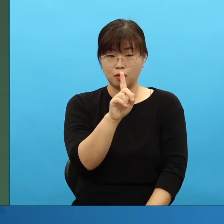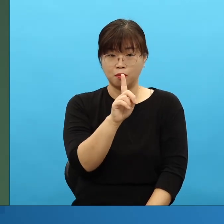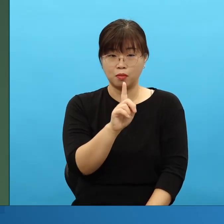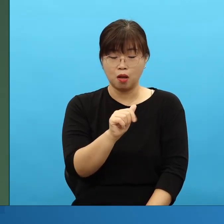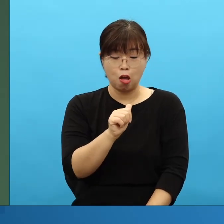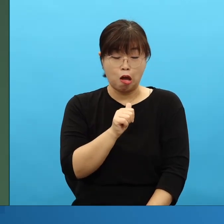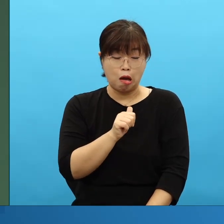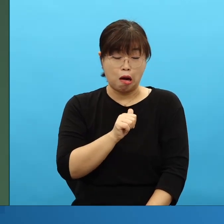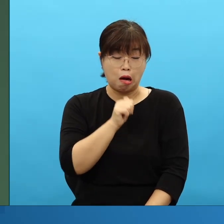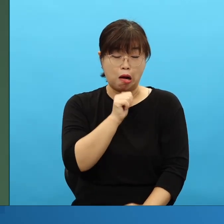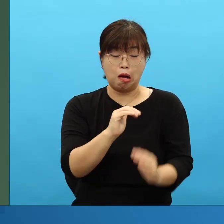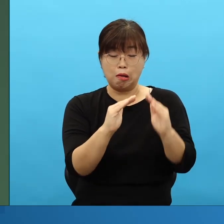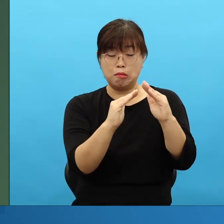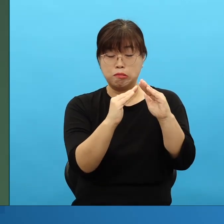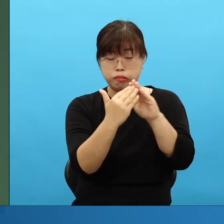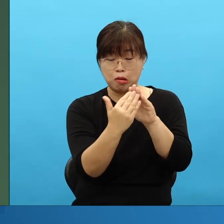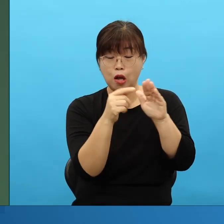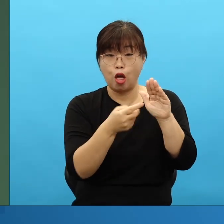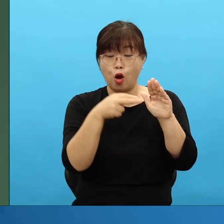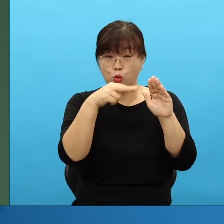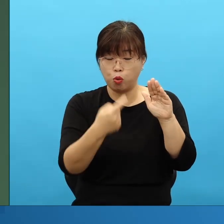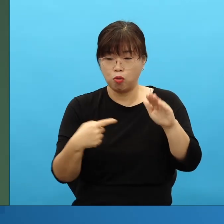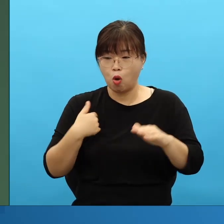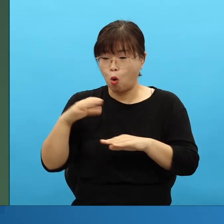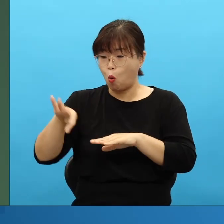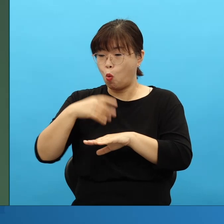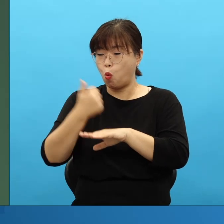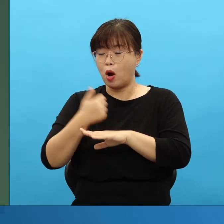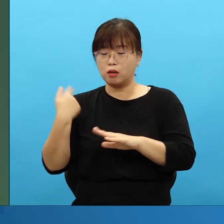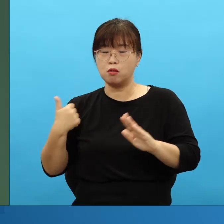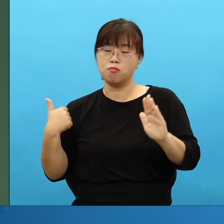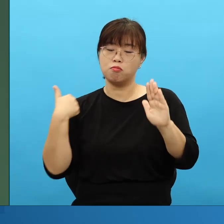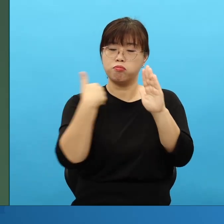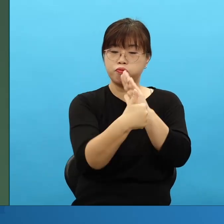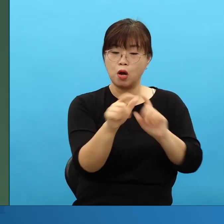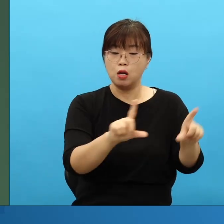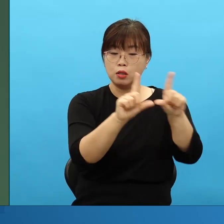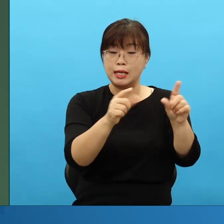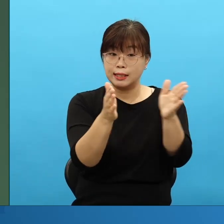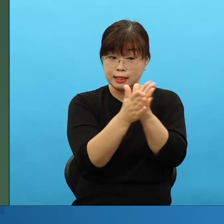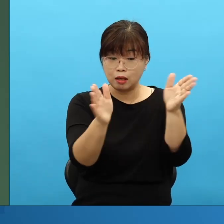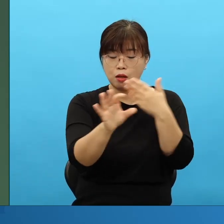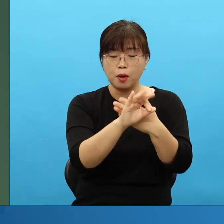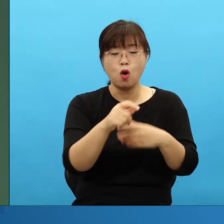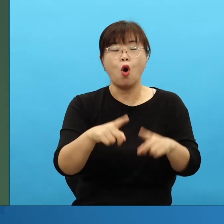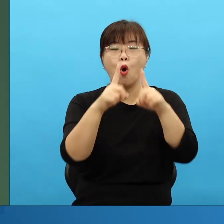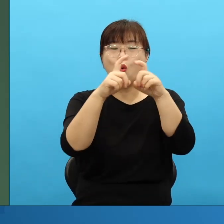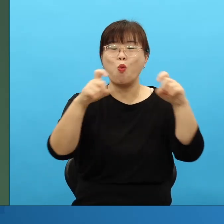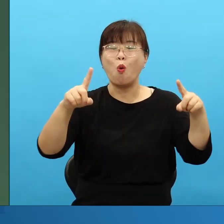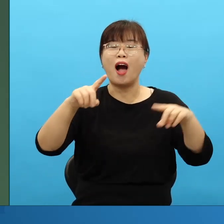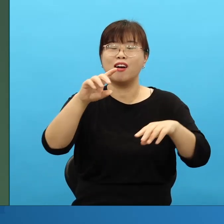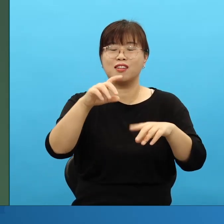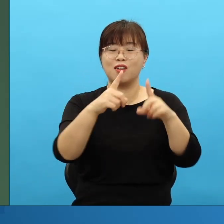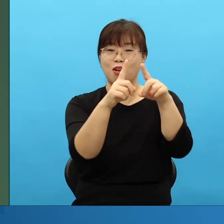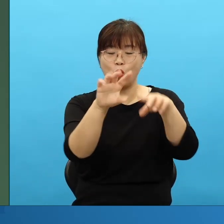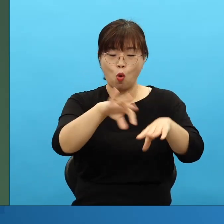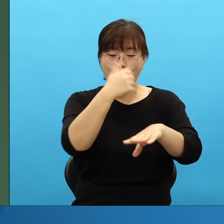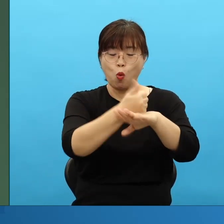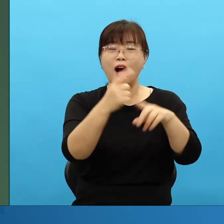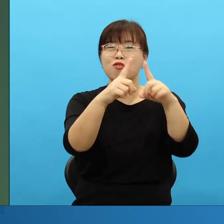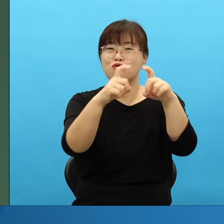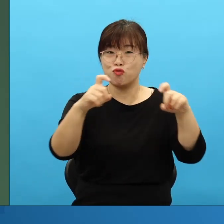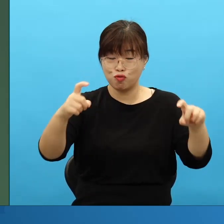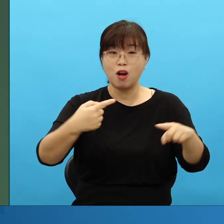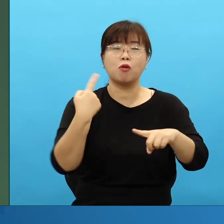왕이 있으면요, 왕궁입니다. And even if it's a small cottage, if a king resides there, even temporarily, that becomes a royal palace.